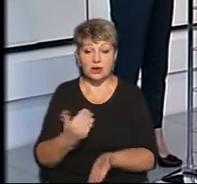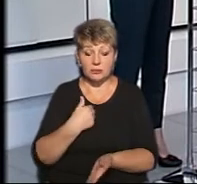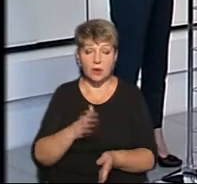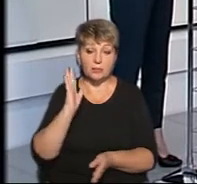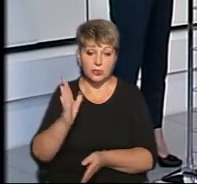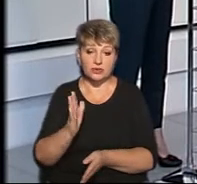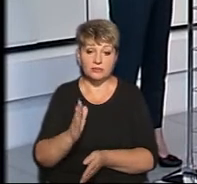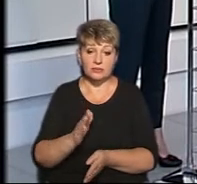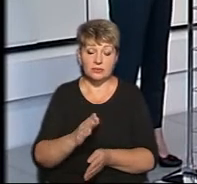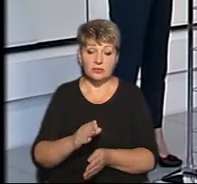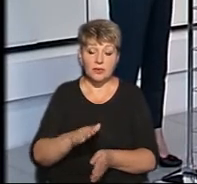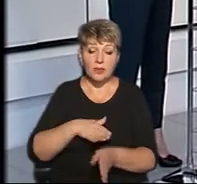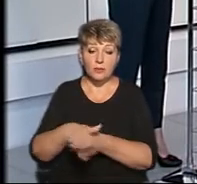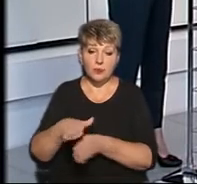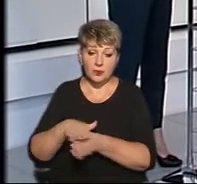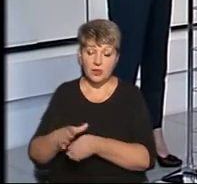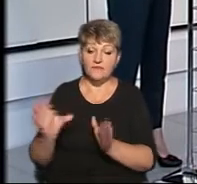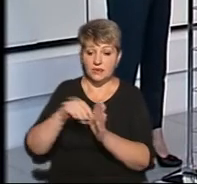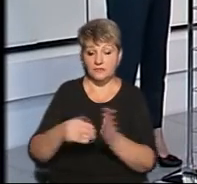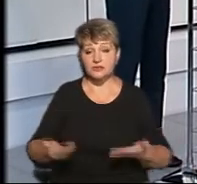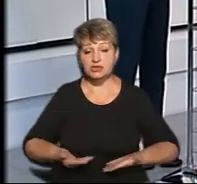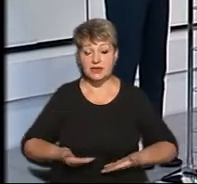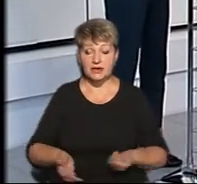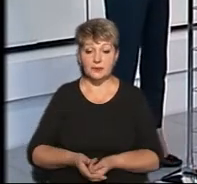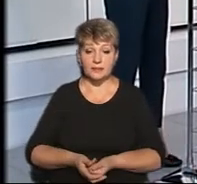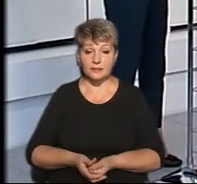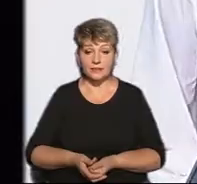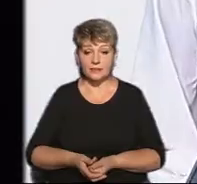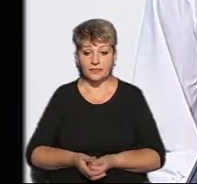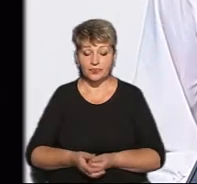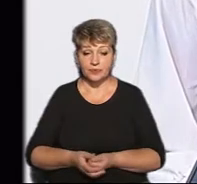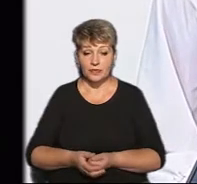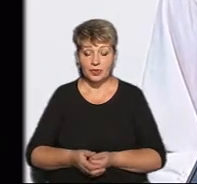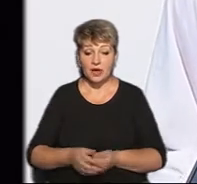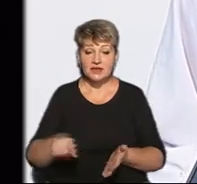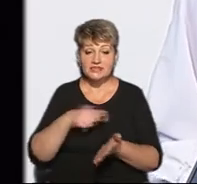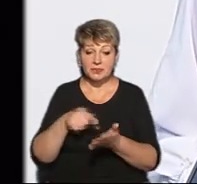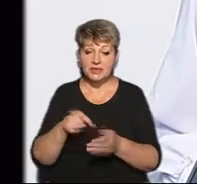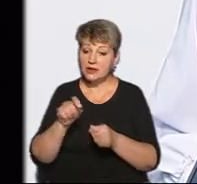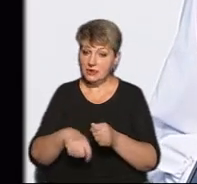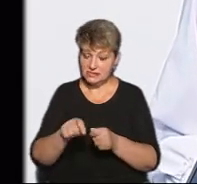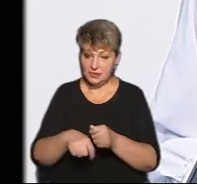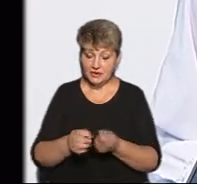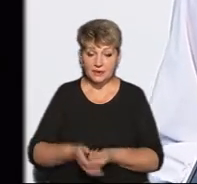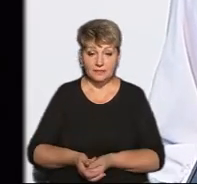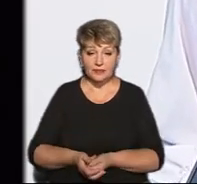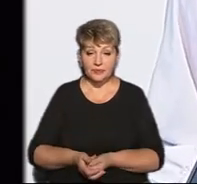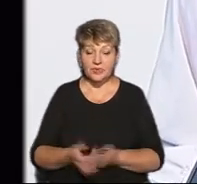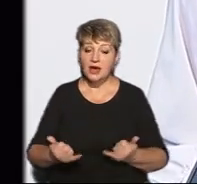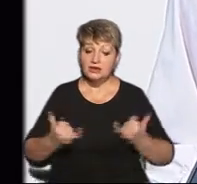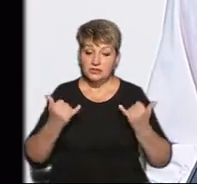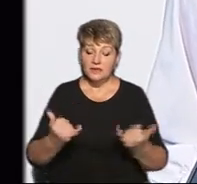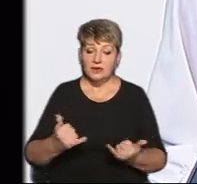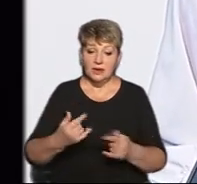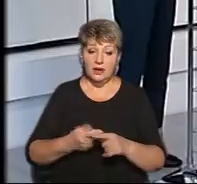цілий комплекс мір, який ми будемо втілювати в життя. На черзі запитання від експерта. Євгене, будь ласка. Дякую. Шановний пане